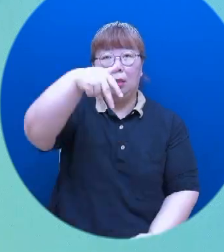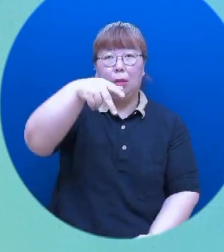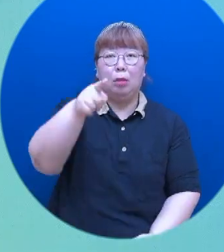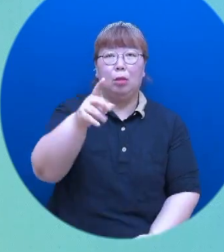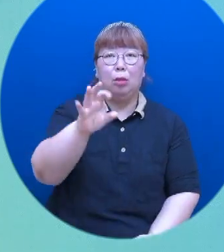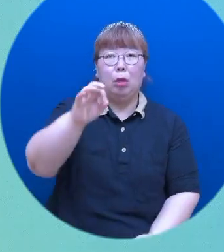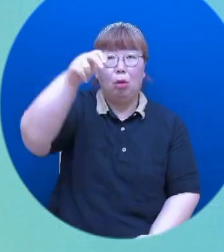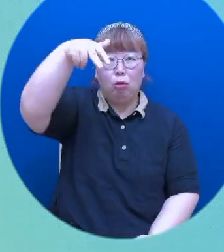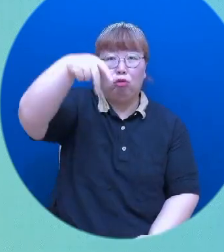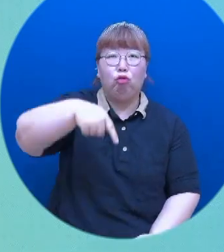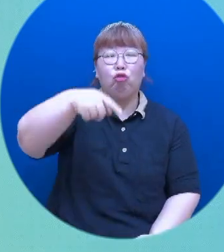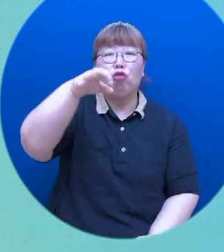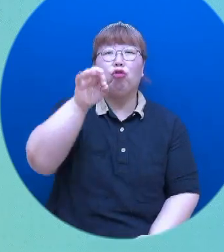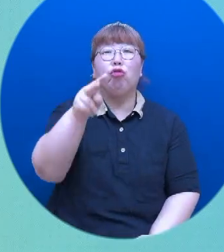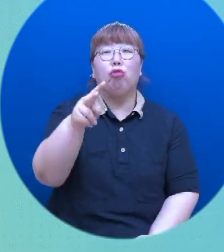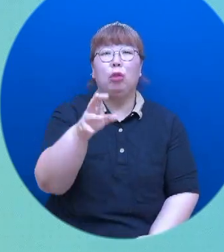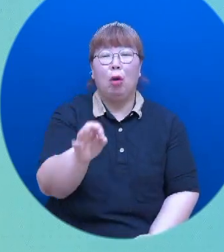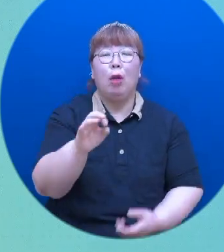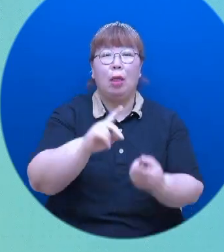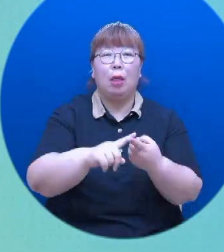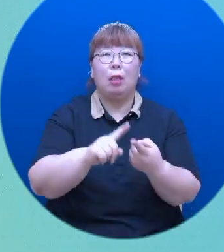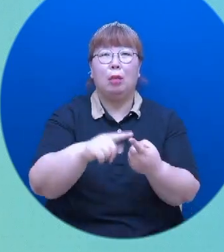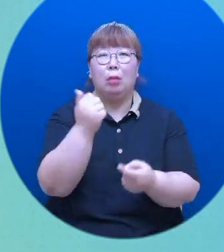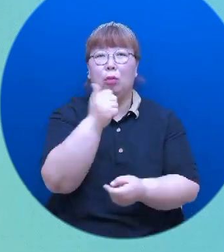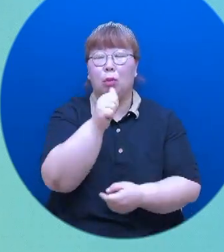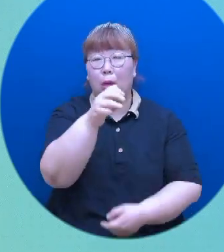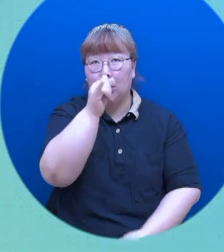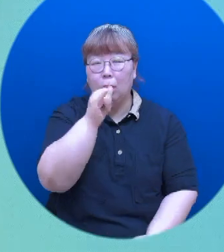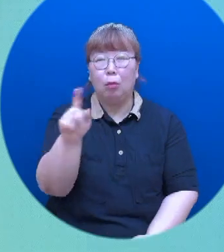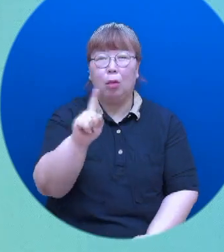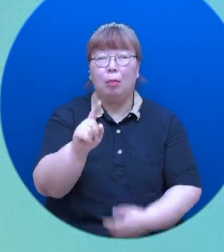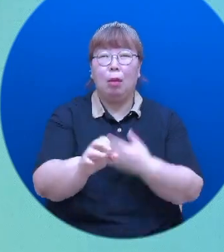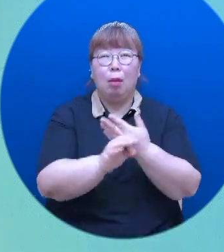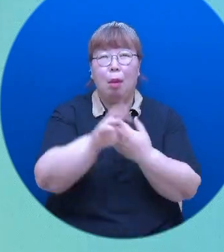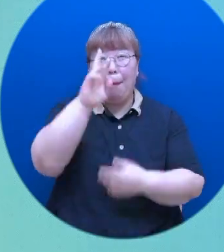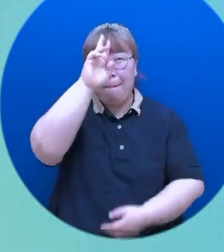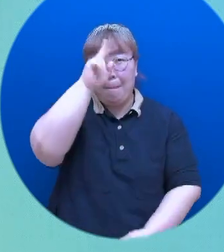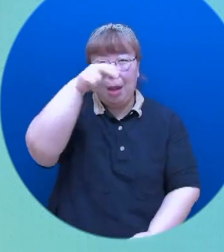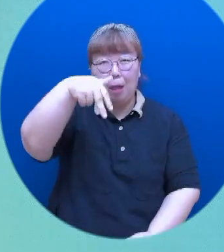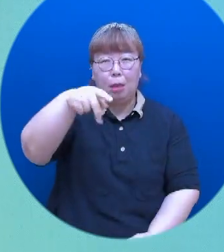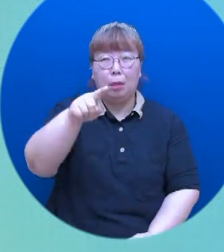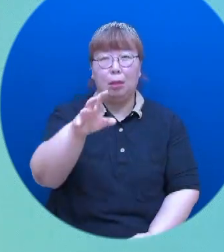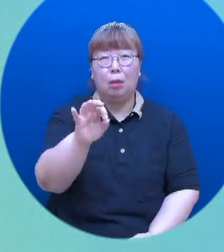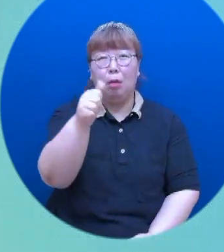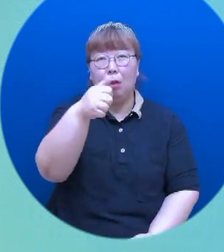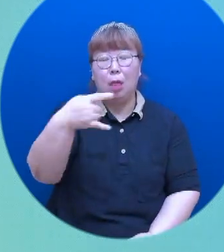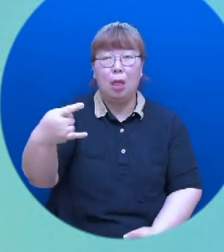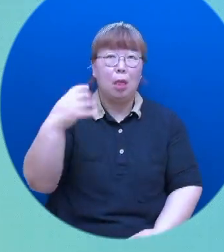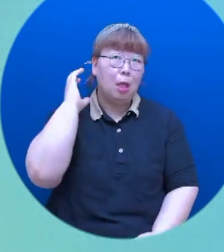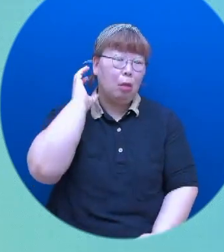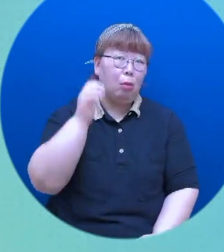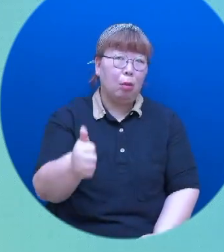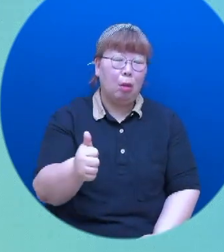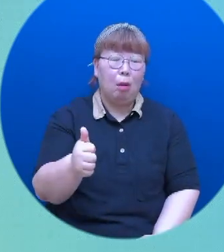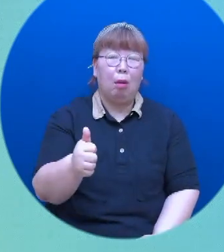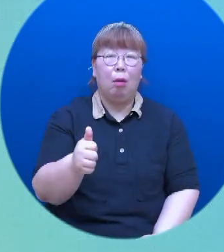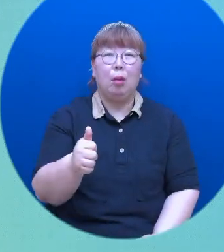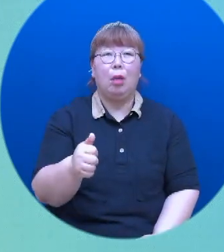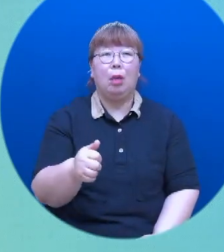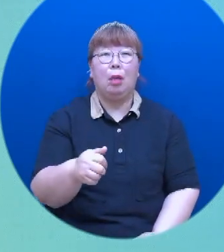회장을 소개하고 있어요. 박정희 대통령이 청와대에서 건설사